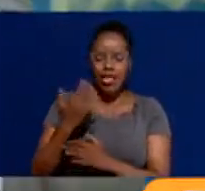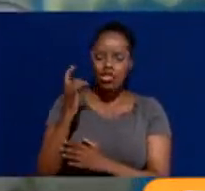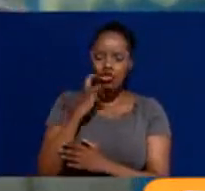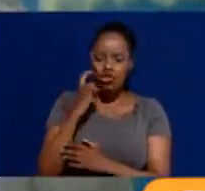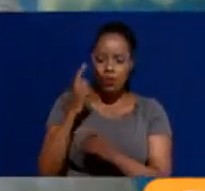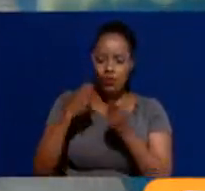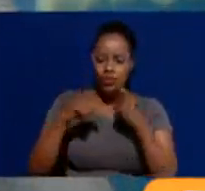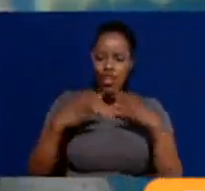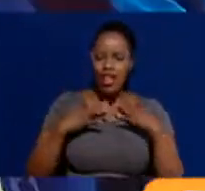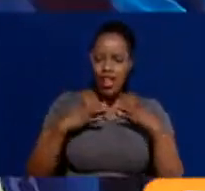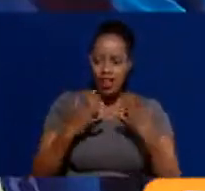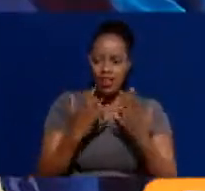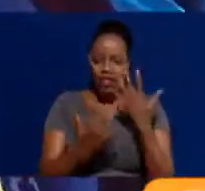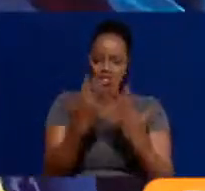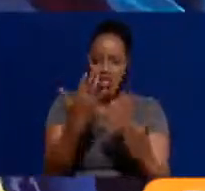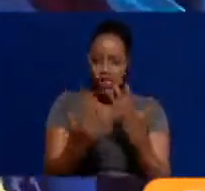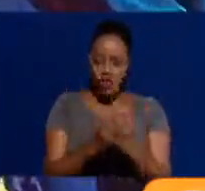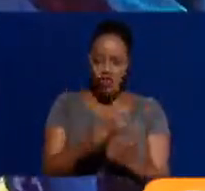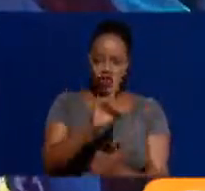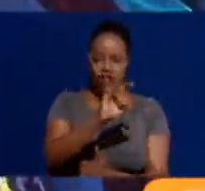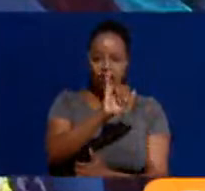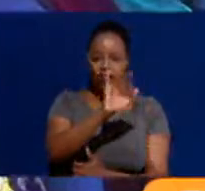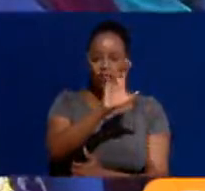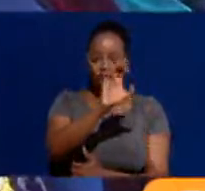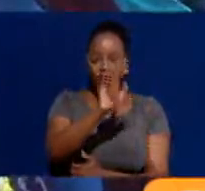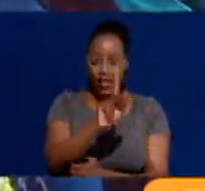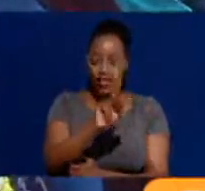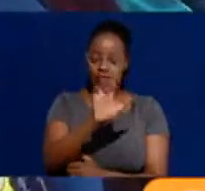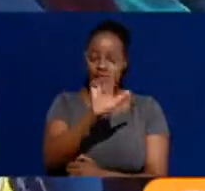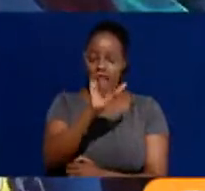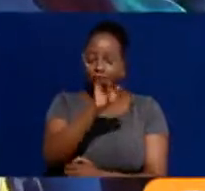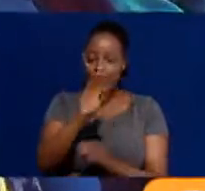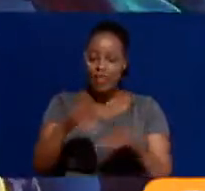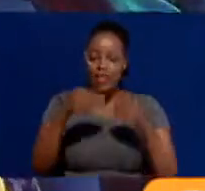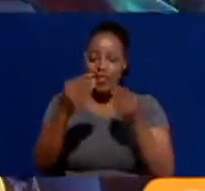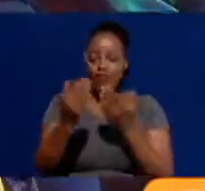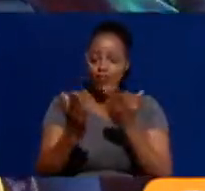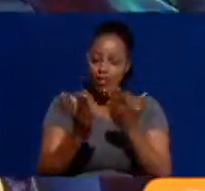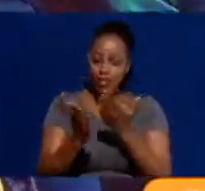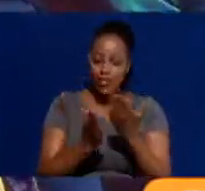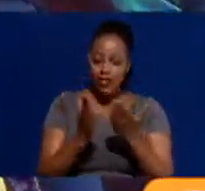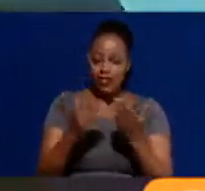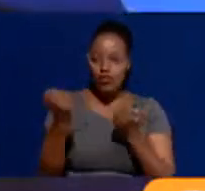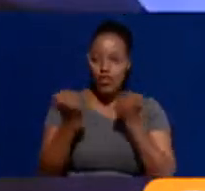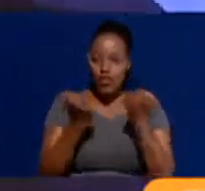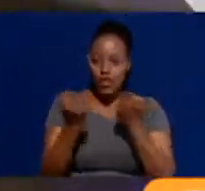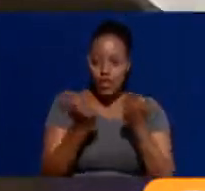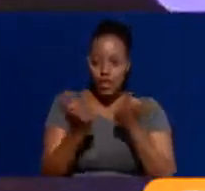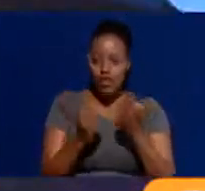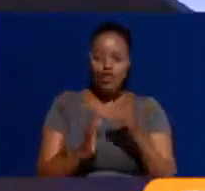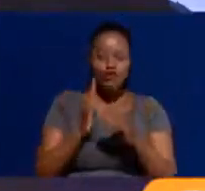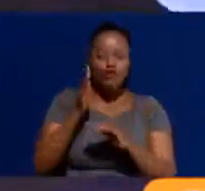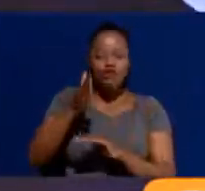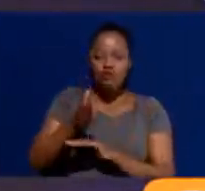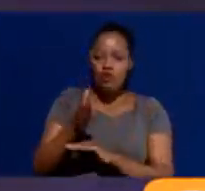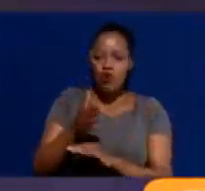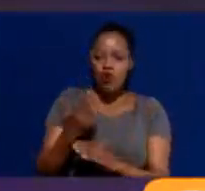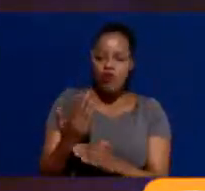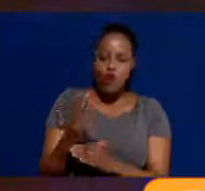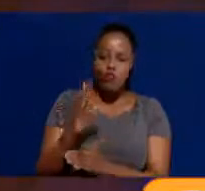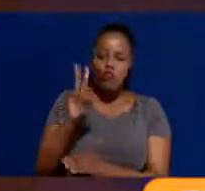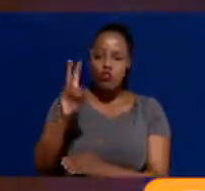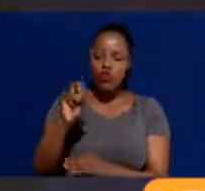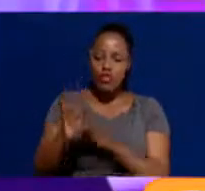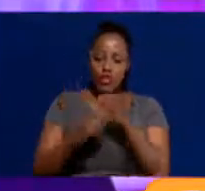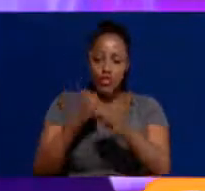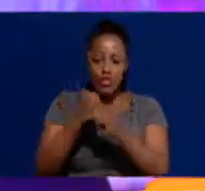Hiyo yote. Directline inajivunia ukwasi wa kutoa huduma za bima za magari kwa karibu ya miongo miwili sasa. Na ni kwa